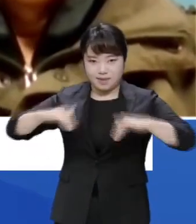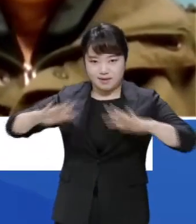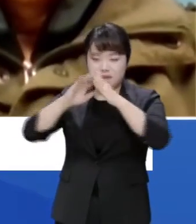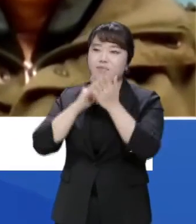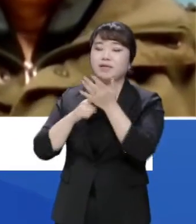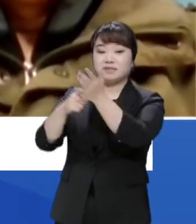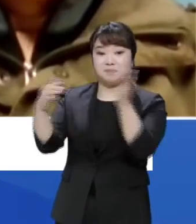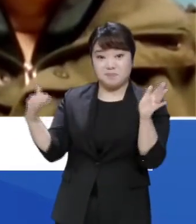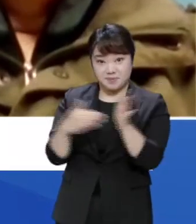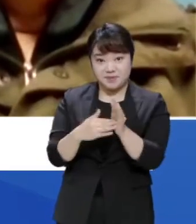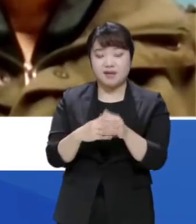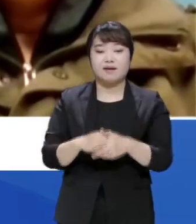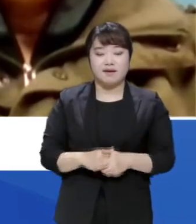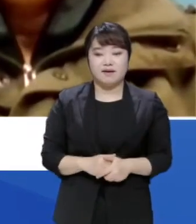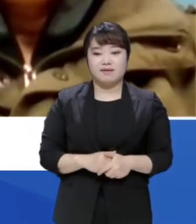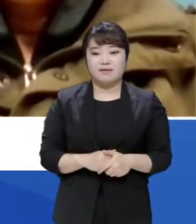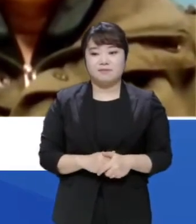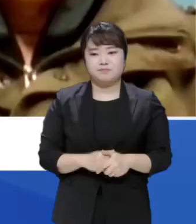있는데요.